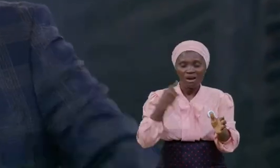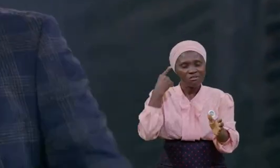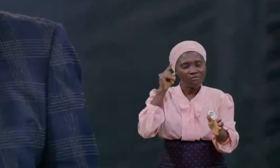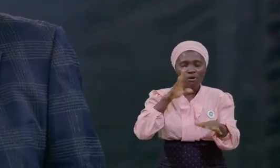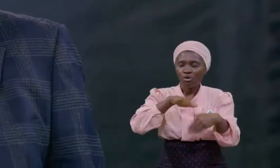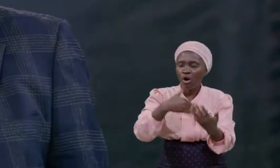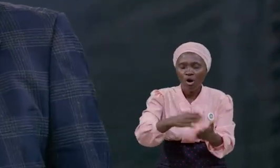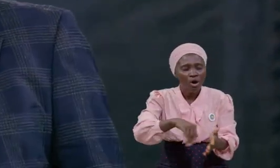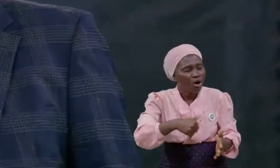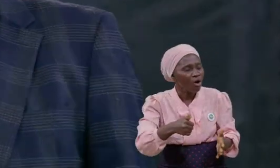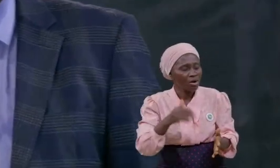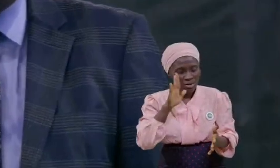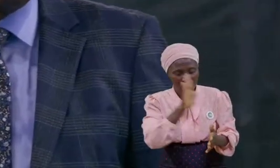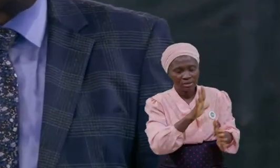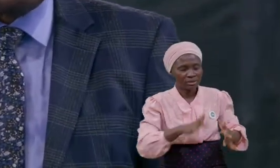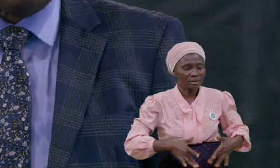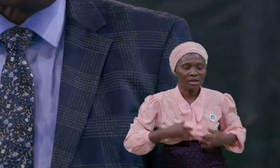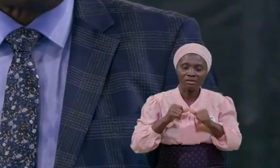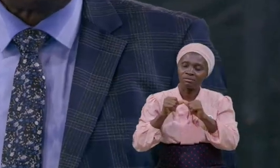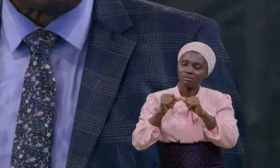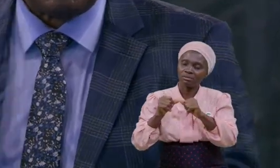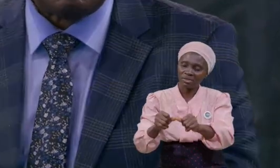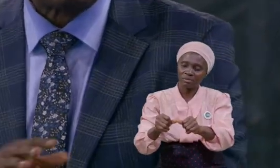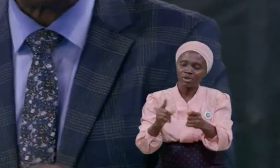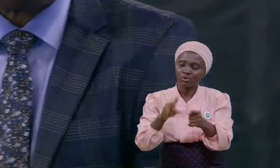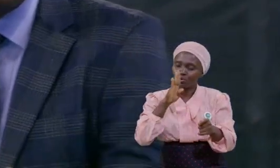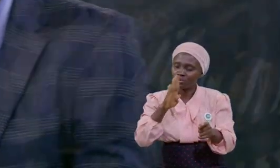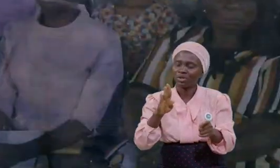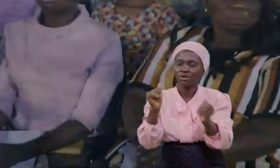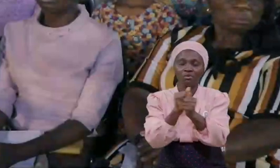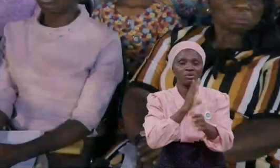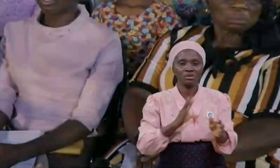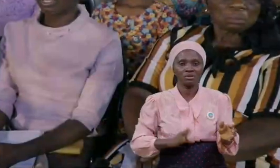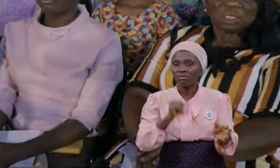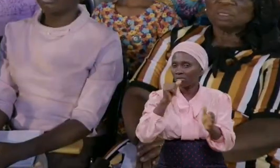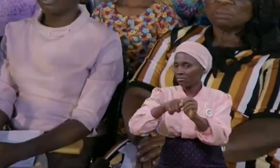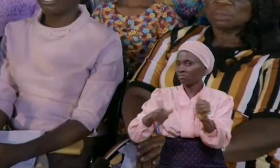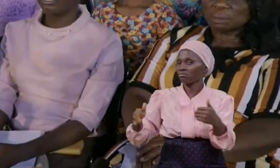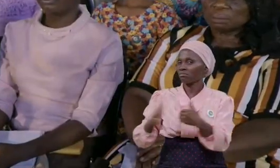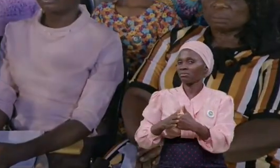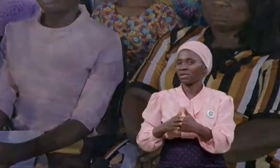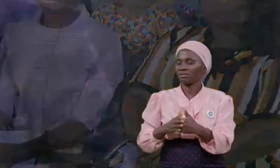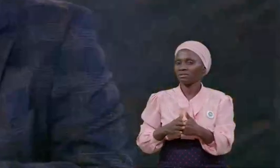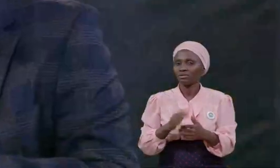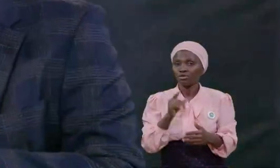demeuré et il s'est identifié à Christ. Il n'est plus retourné. Tu ne retourneras pas en arrière.